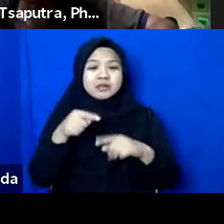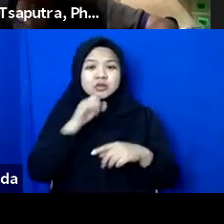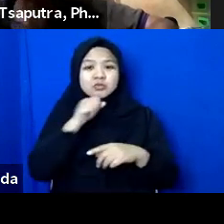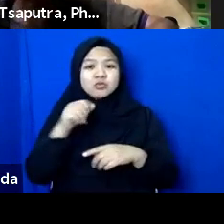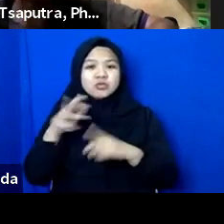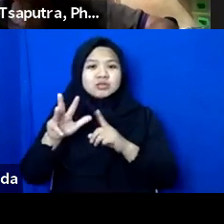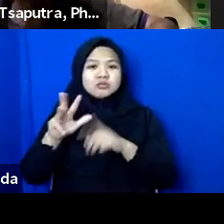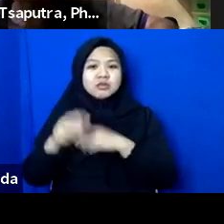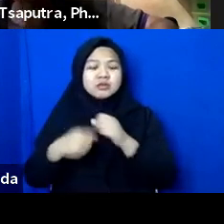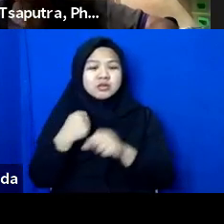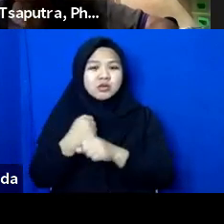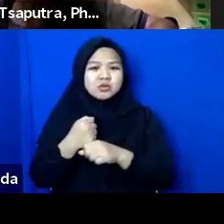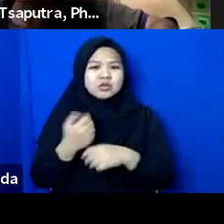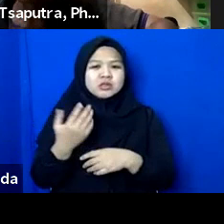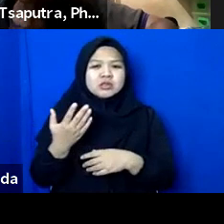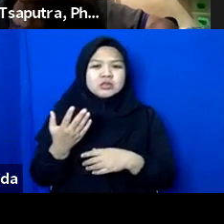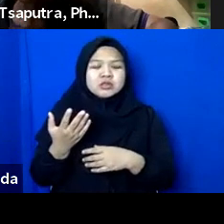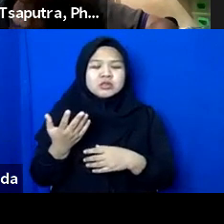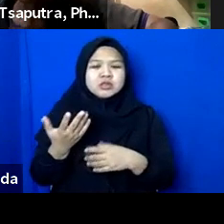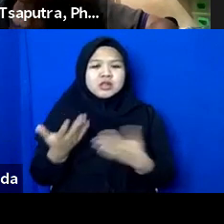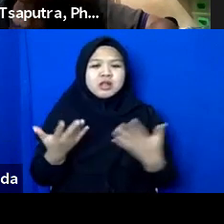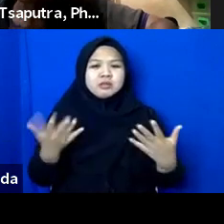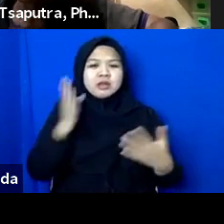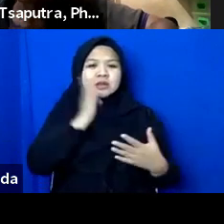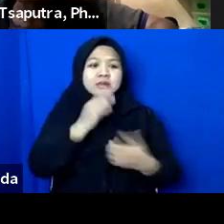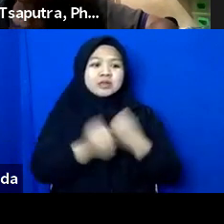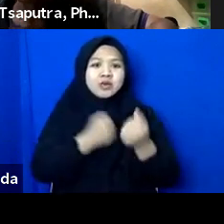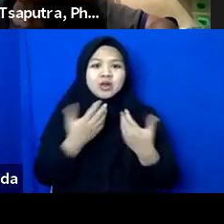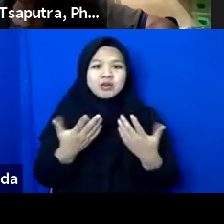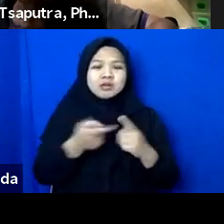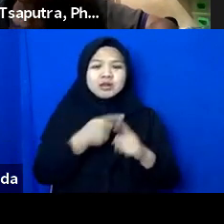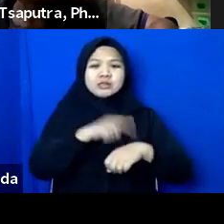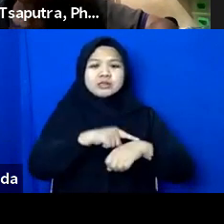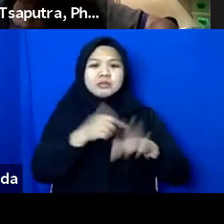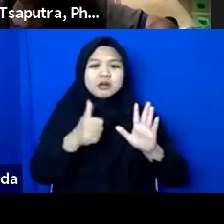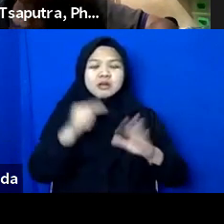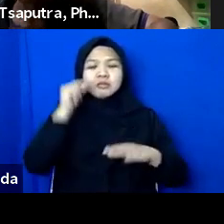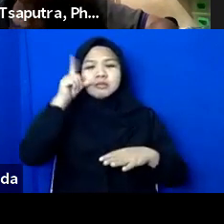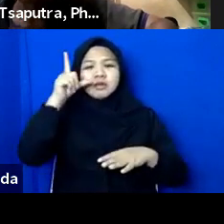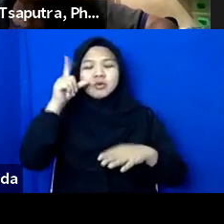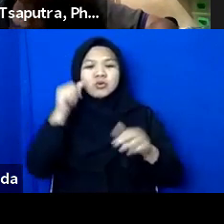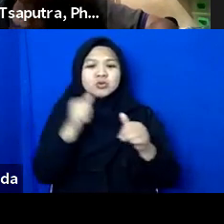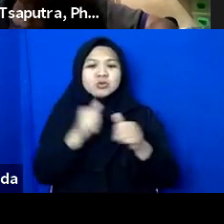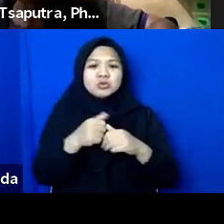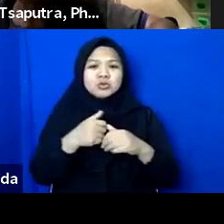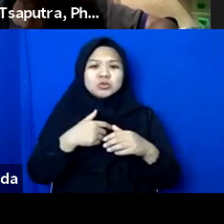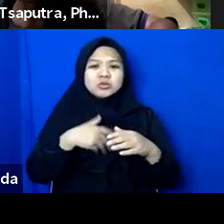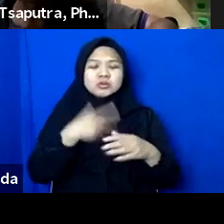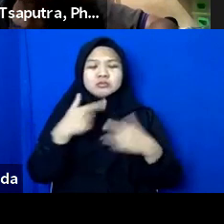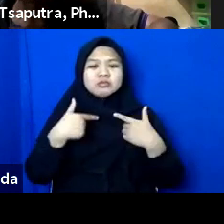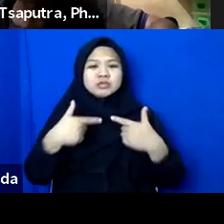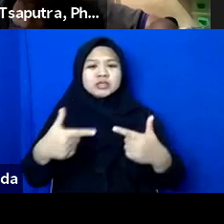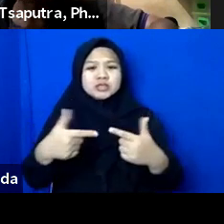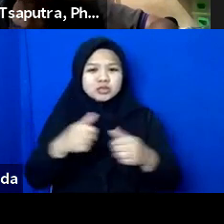umur19 apa namanya Apa sih remaja yang melakukan dari 6.27 dia naik School Bus